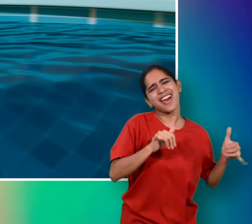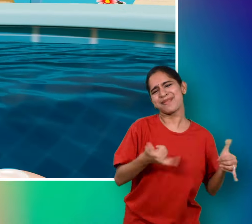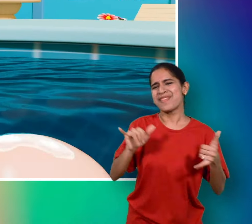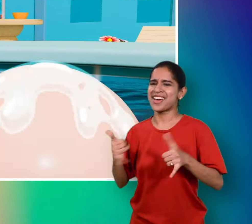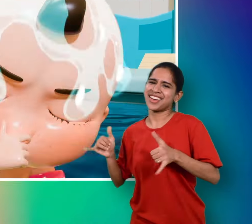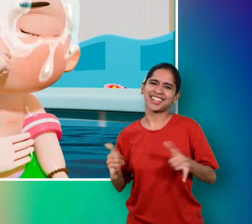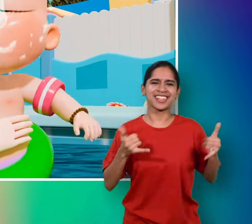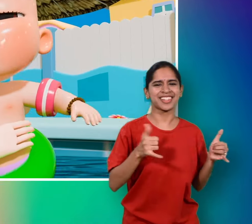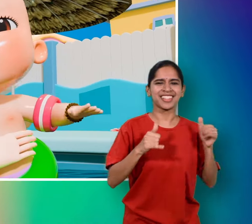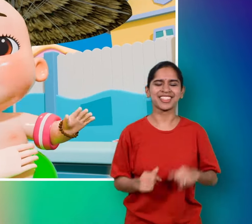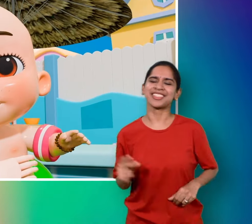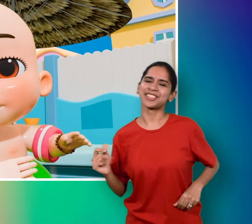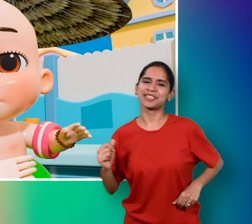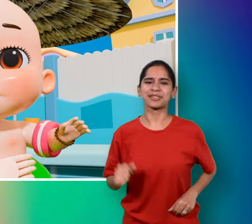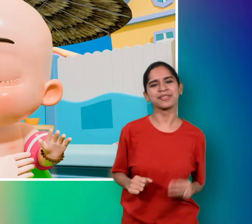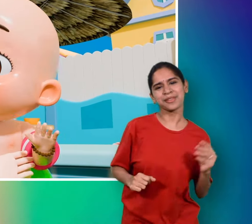मस्ती करता